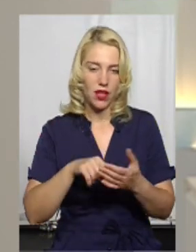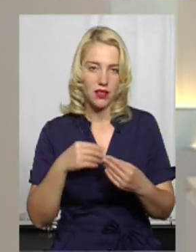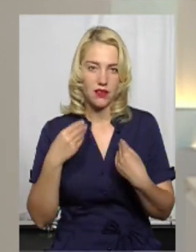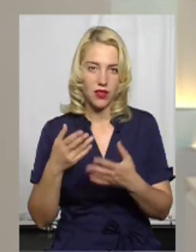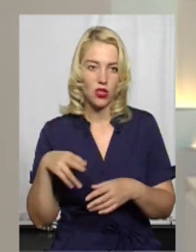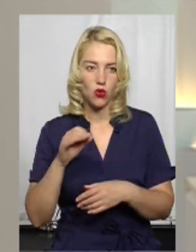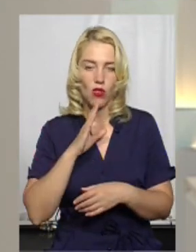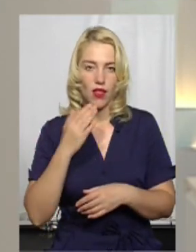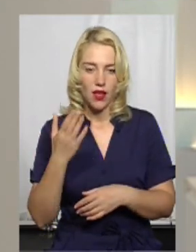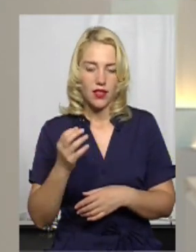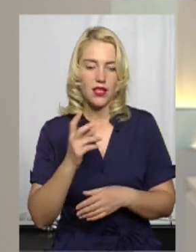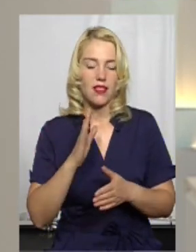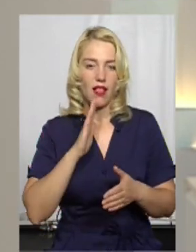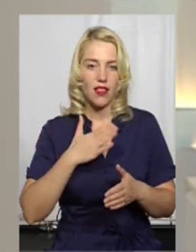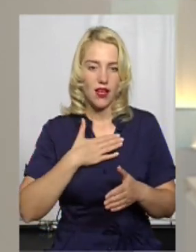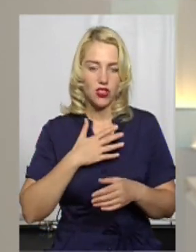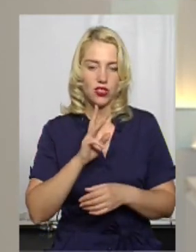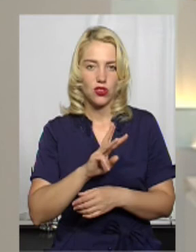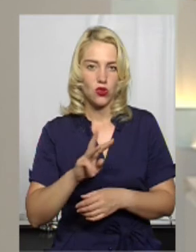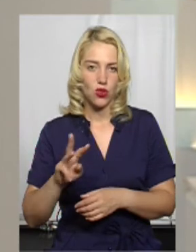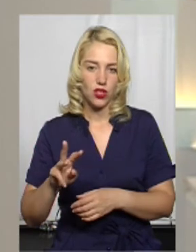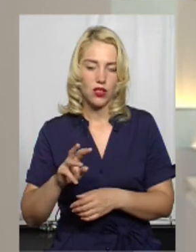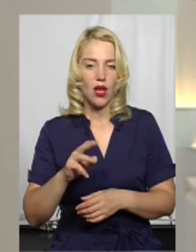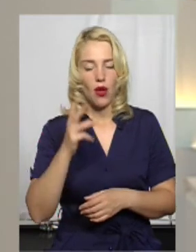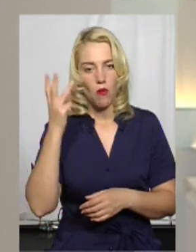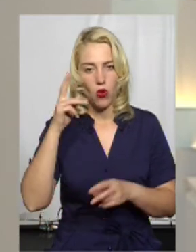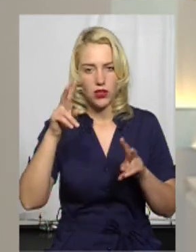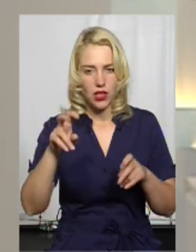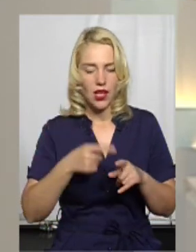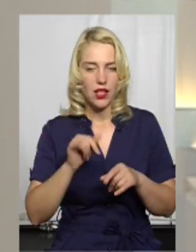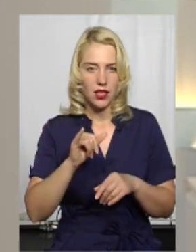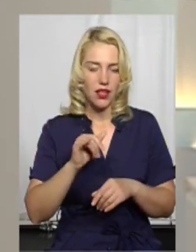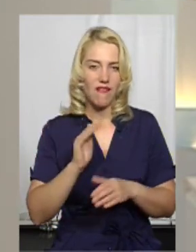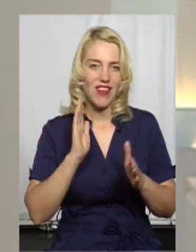неї на нашій сторінці UA Поділля, на сторіночці у Facebook.